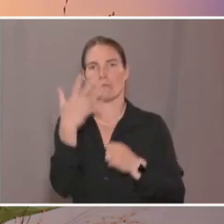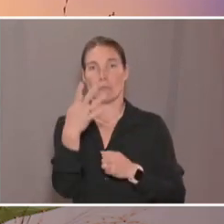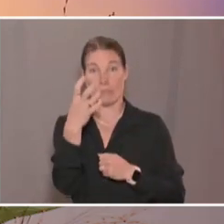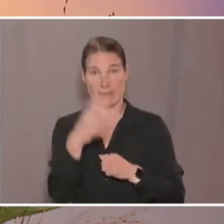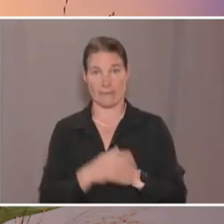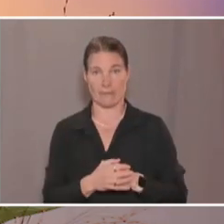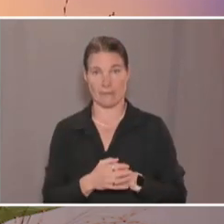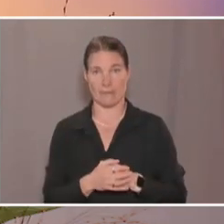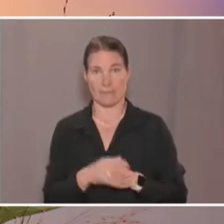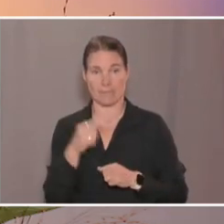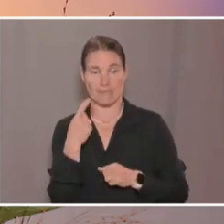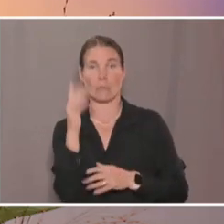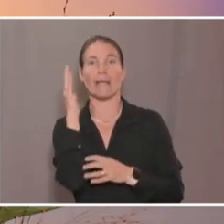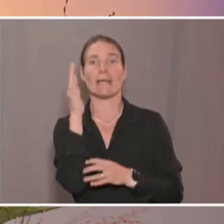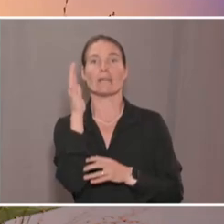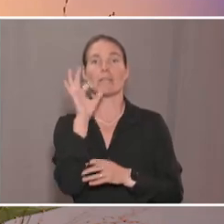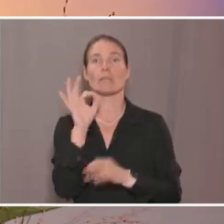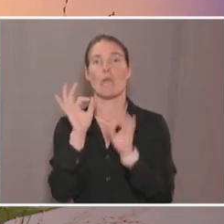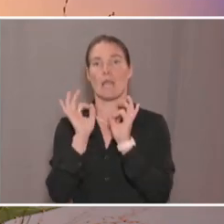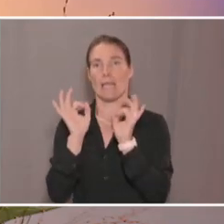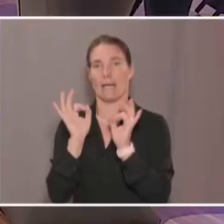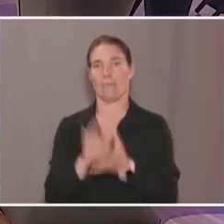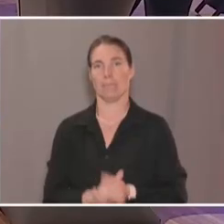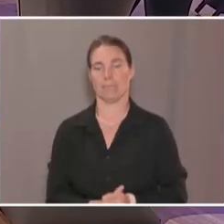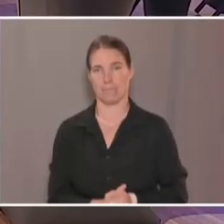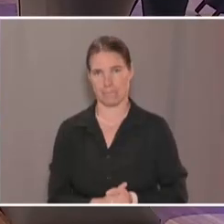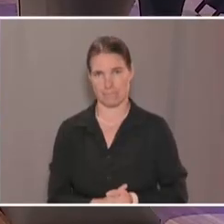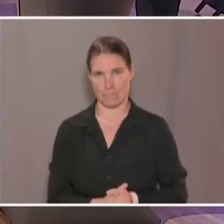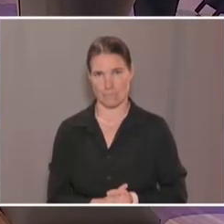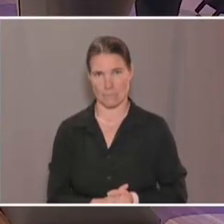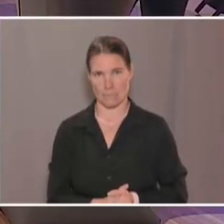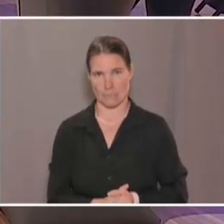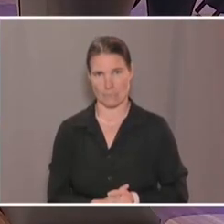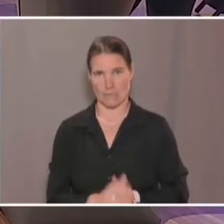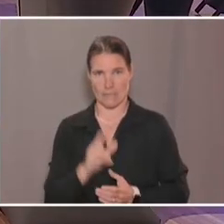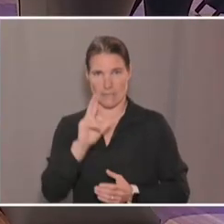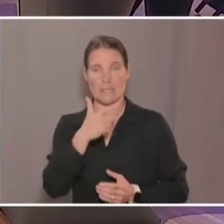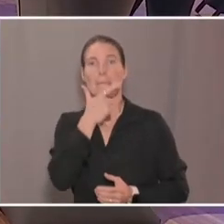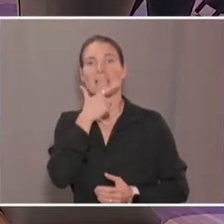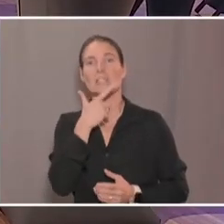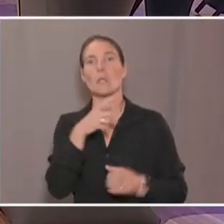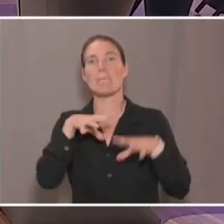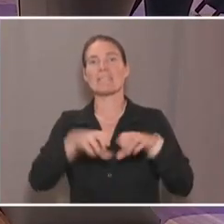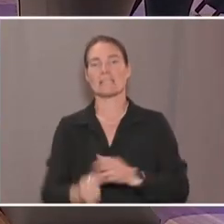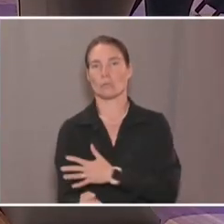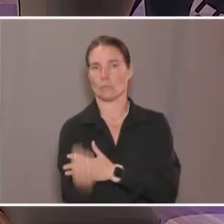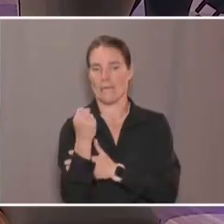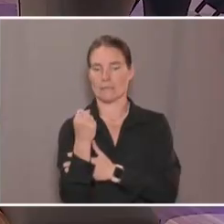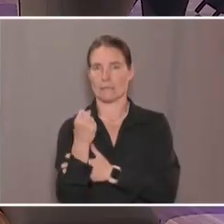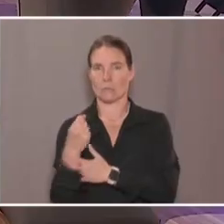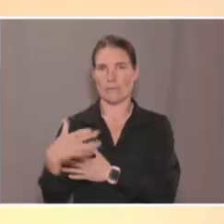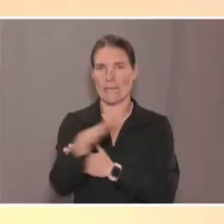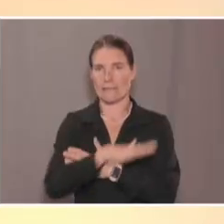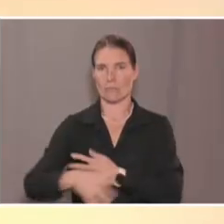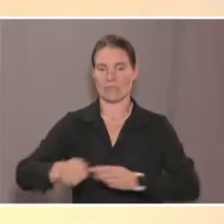1945 wurde er zum Referenten für Lehrerbildung ernannt. Die britische Besatzungsmacht und die Landesverwaltung sahen sich